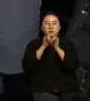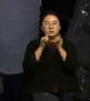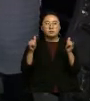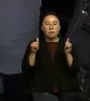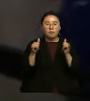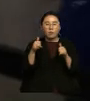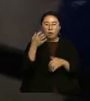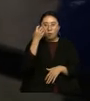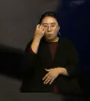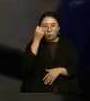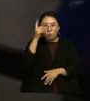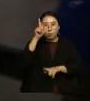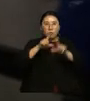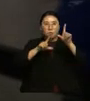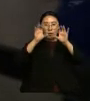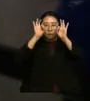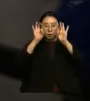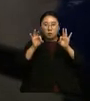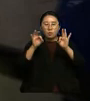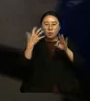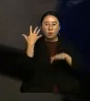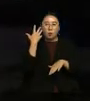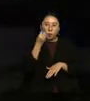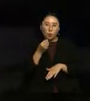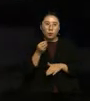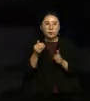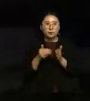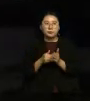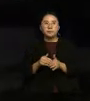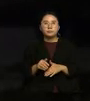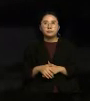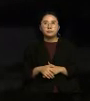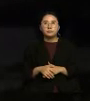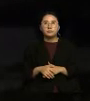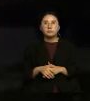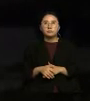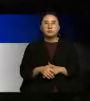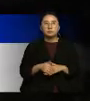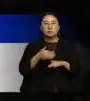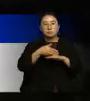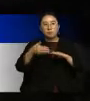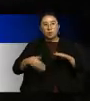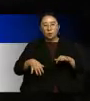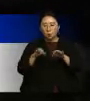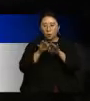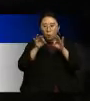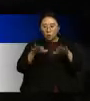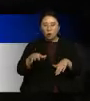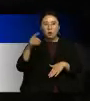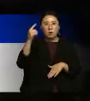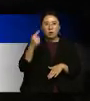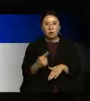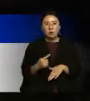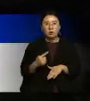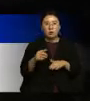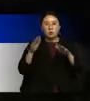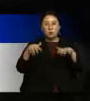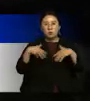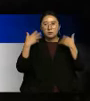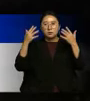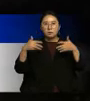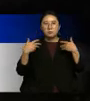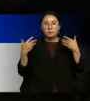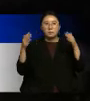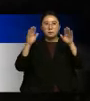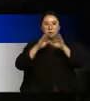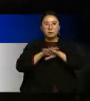신비하고 웅장한 영상에 금세 사로잡힙니다. 제인 폭포에 이제 오래간만에 왔는데 가을